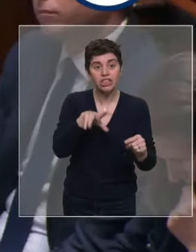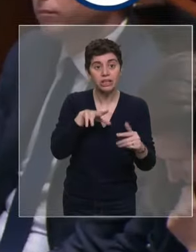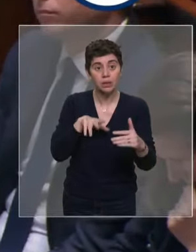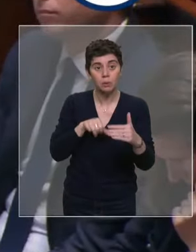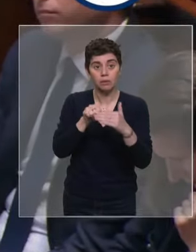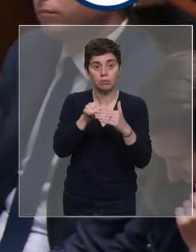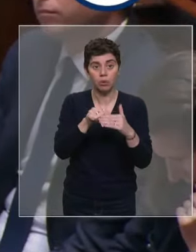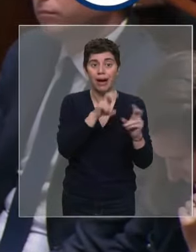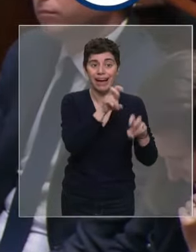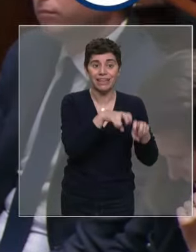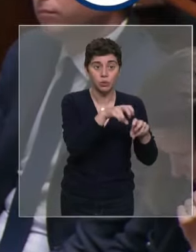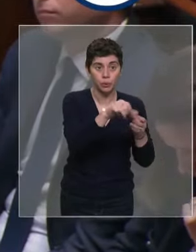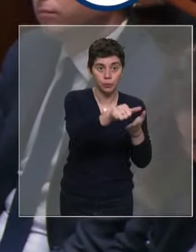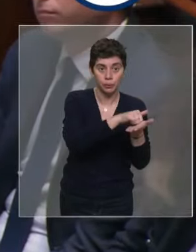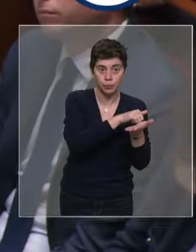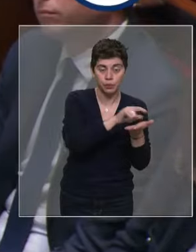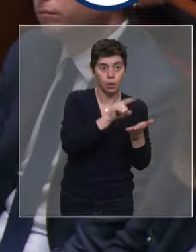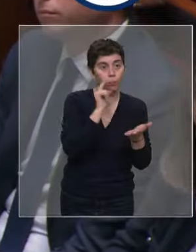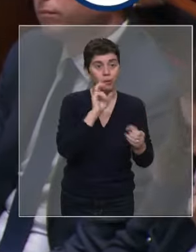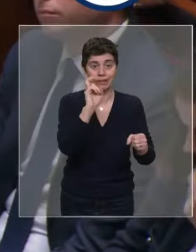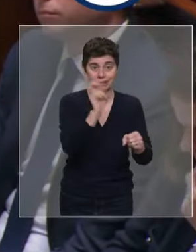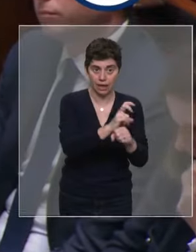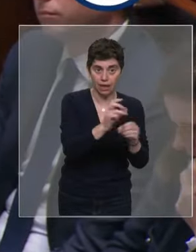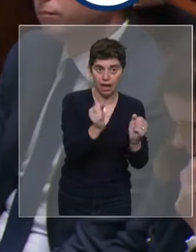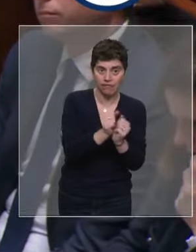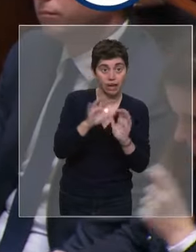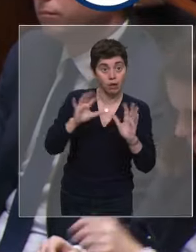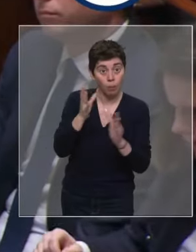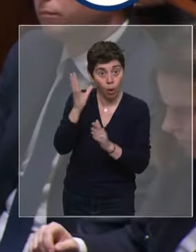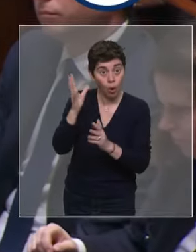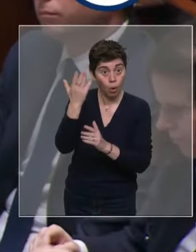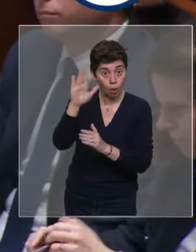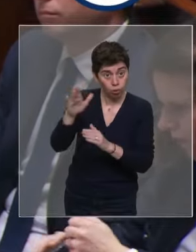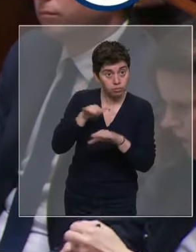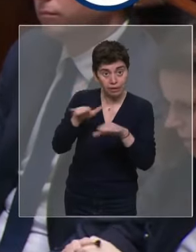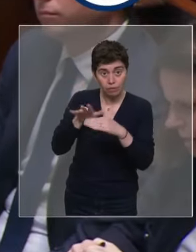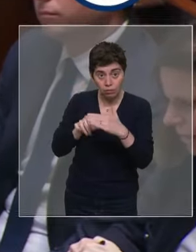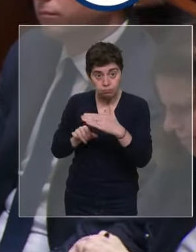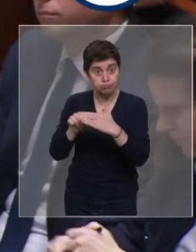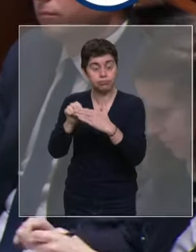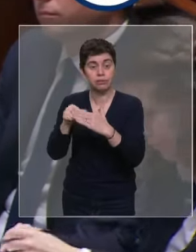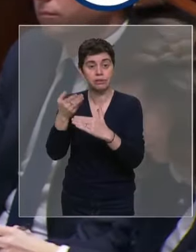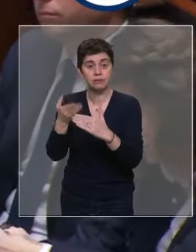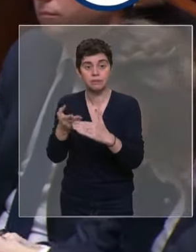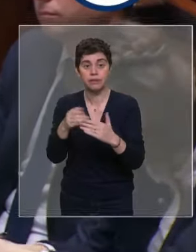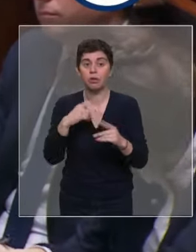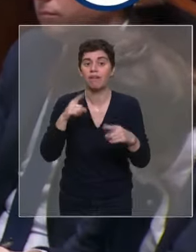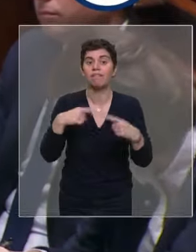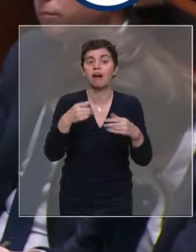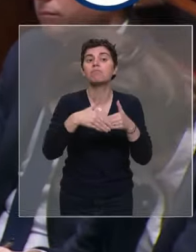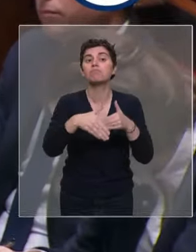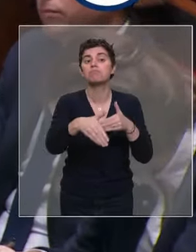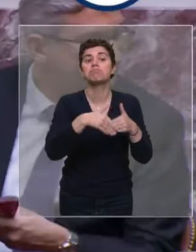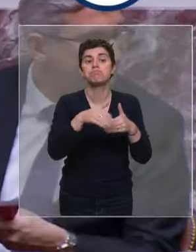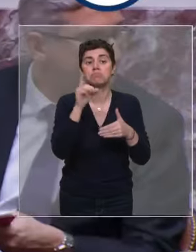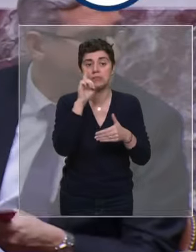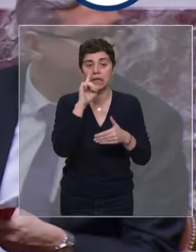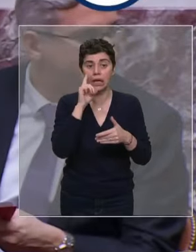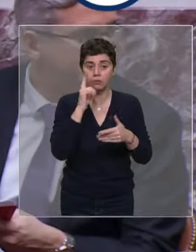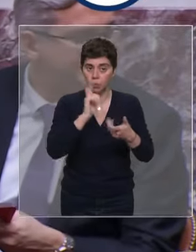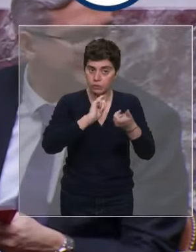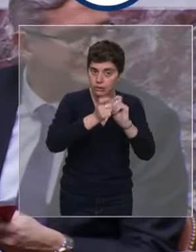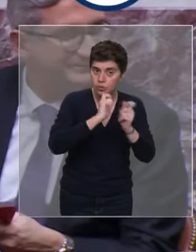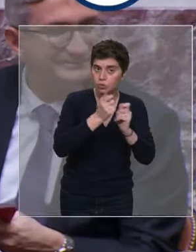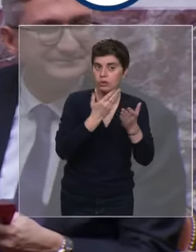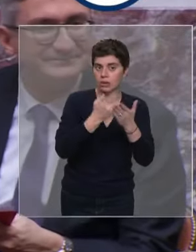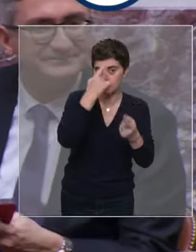l'agriculture, mais pour la conforter. Je me rendrai dans quelques semaines, spécifiquement du côté de Dunkerque, pour évoquer le sujet. Merci